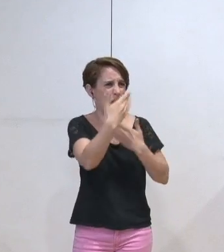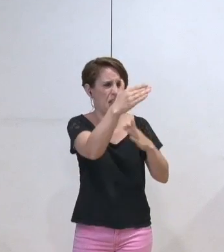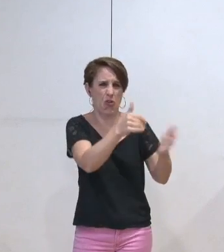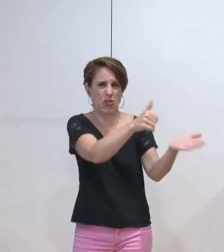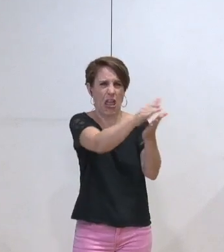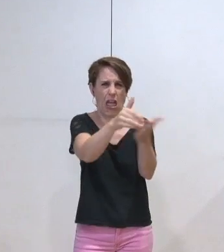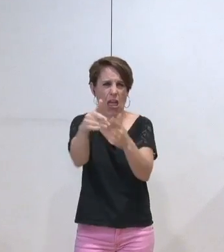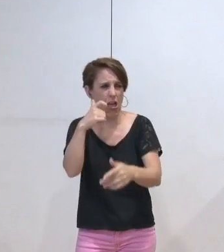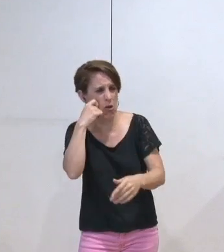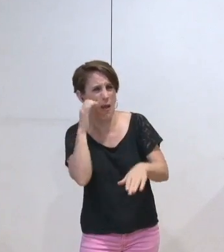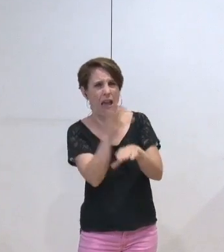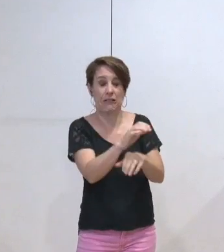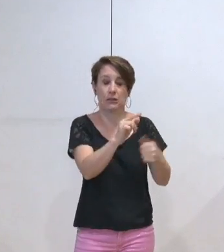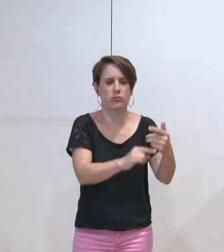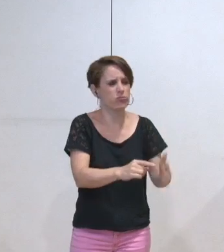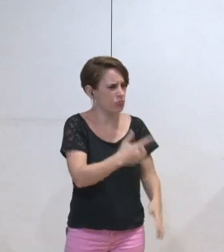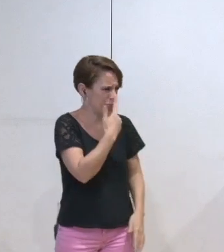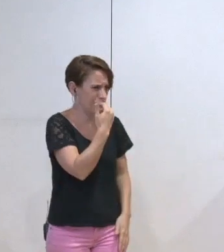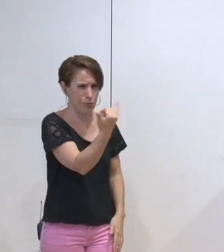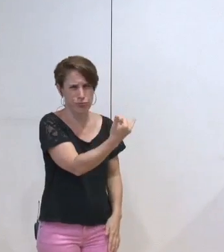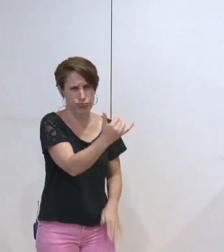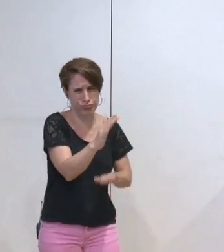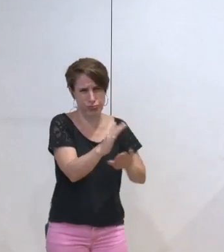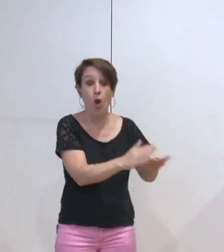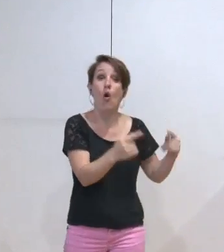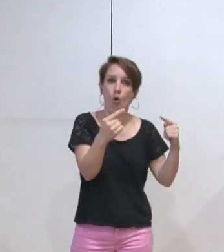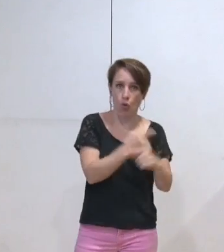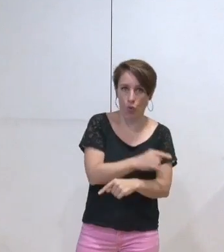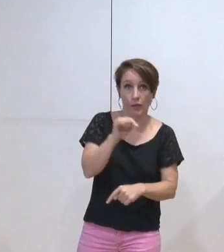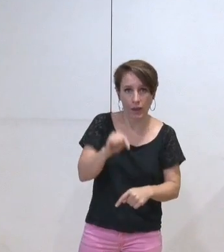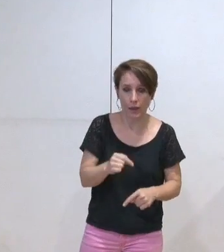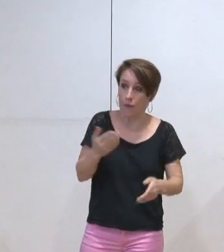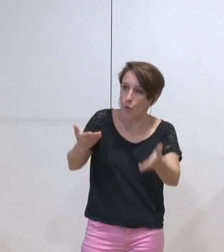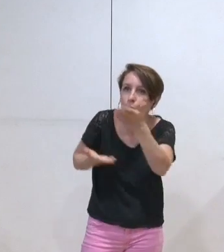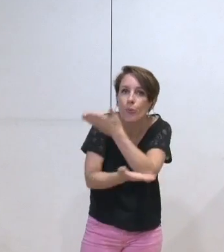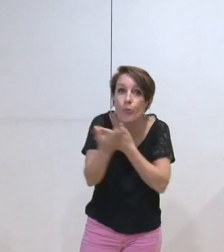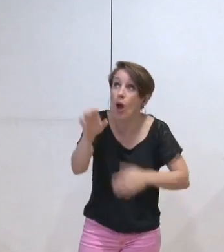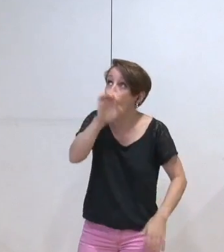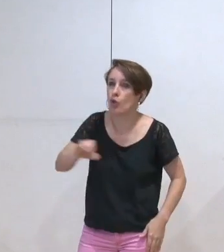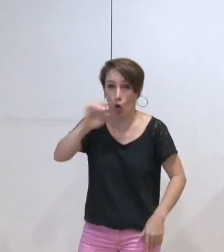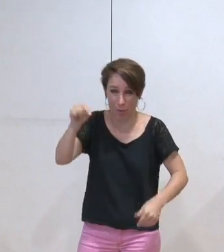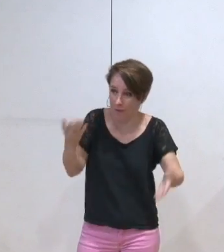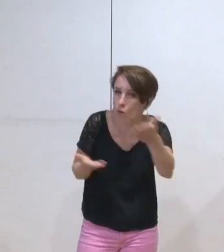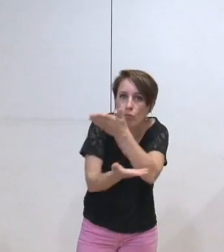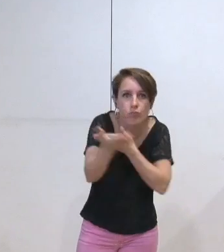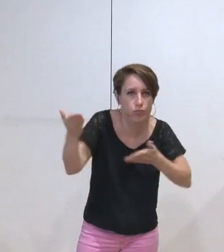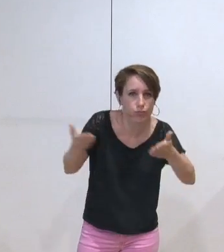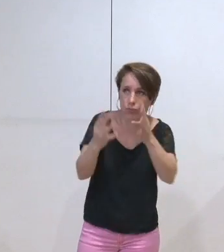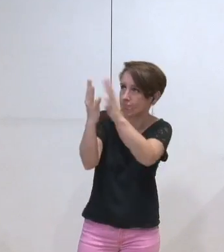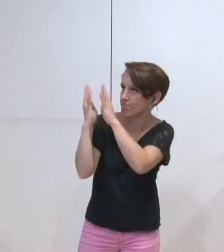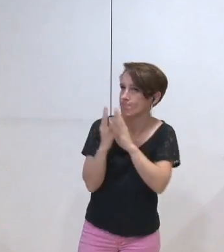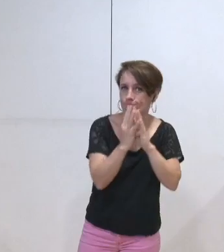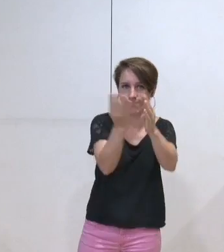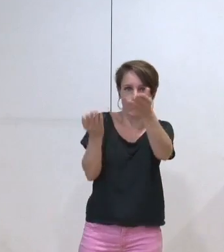réciprocité et une certaine justement des échanges entre les différents peuples d'Europe pour apporter des réponses parce